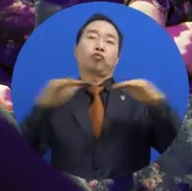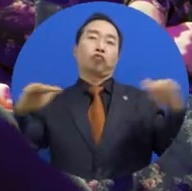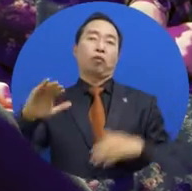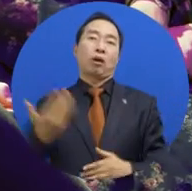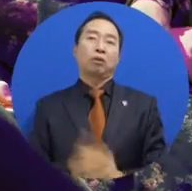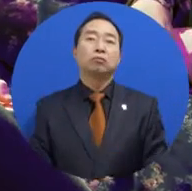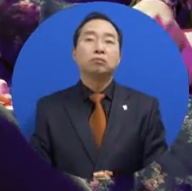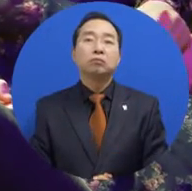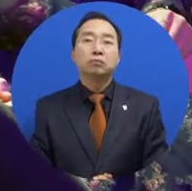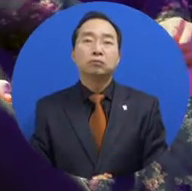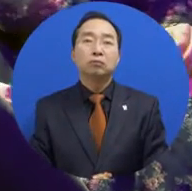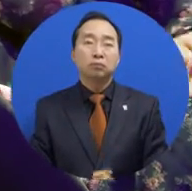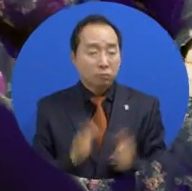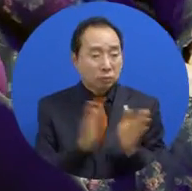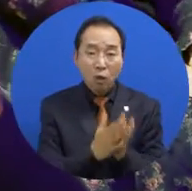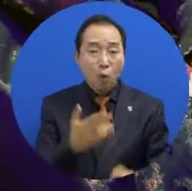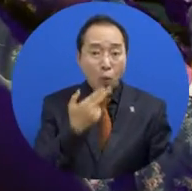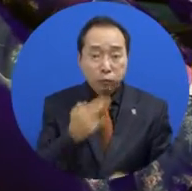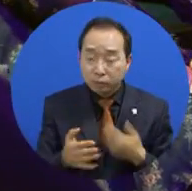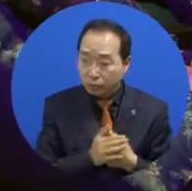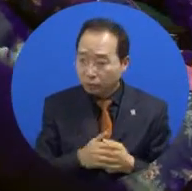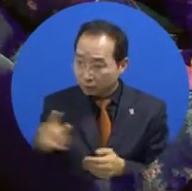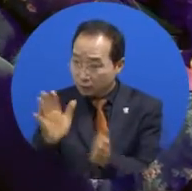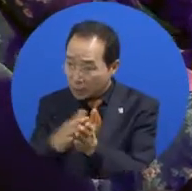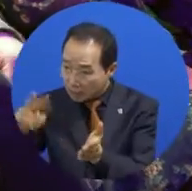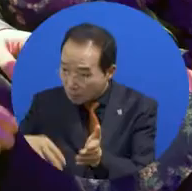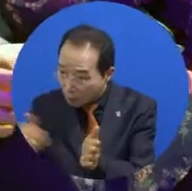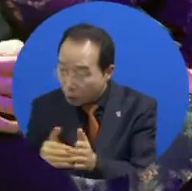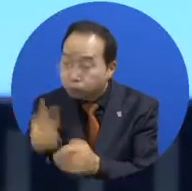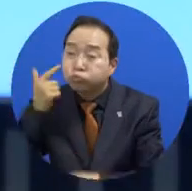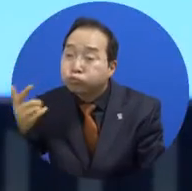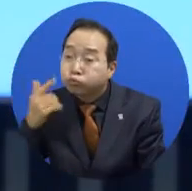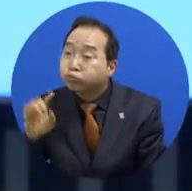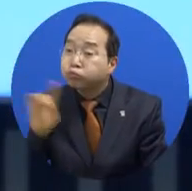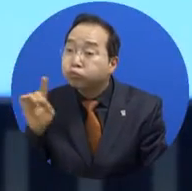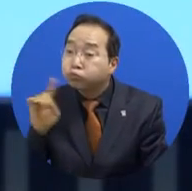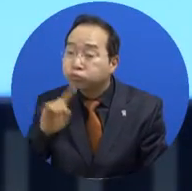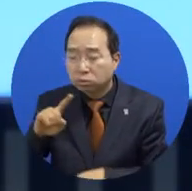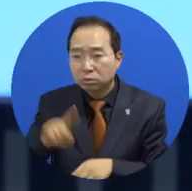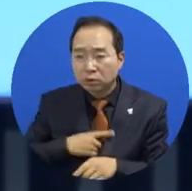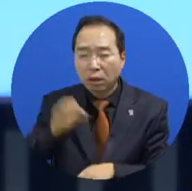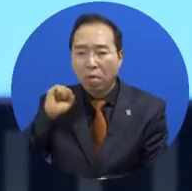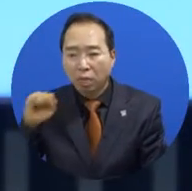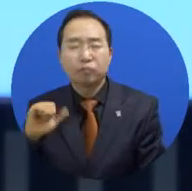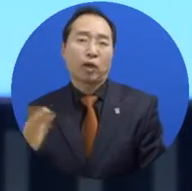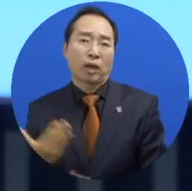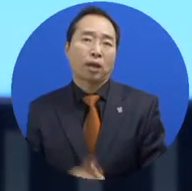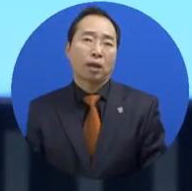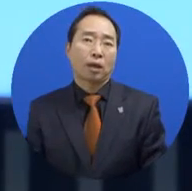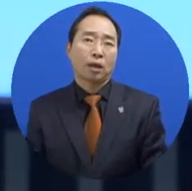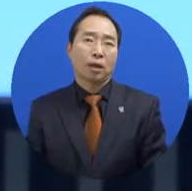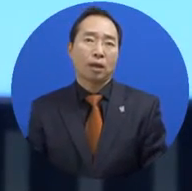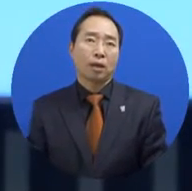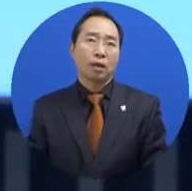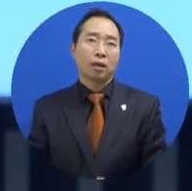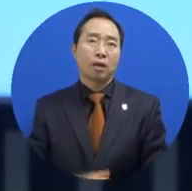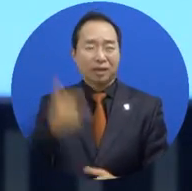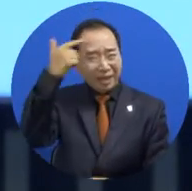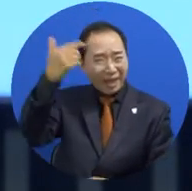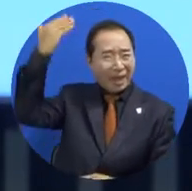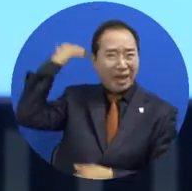자, 그래서 이제 이 천문지리를 관찰했던 그